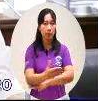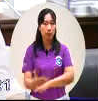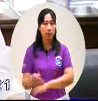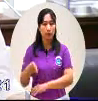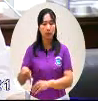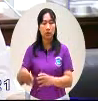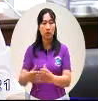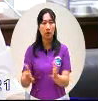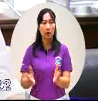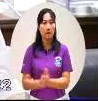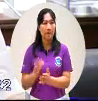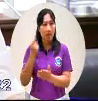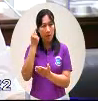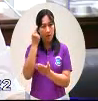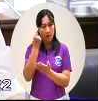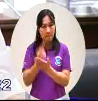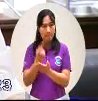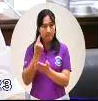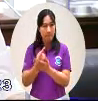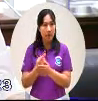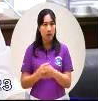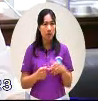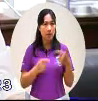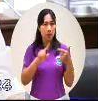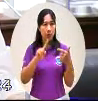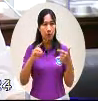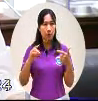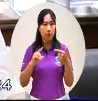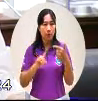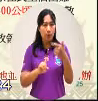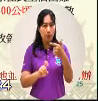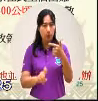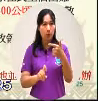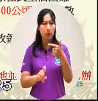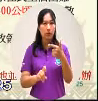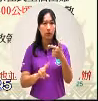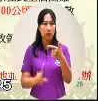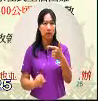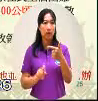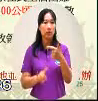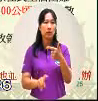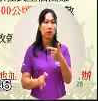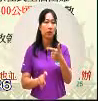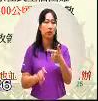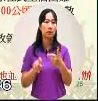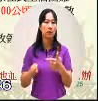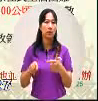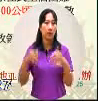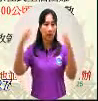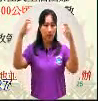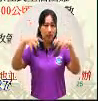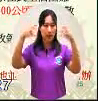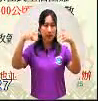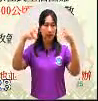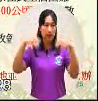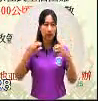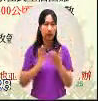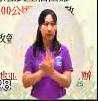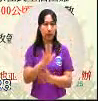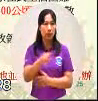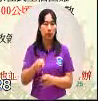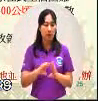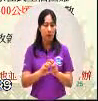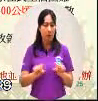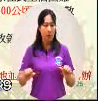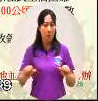就是每天610这个台风之后呢，我想这个土地很多流失，啊，很多